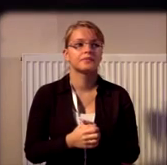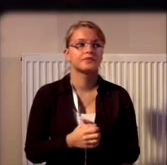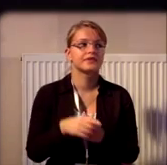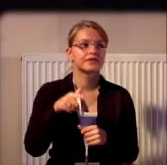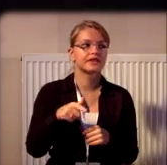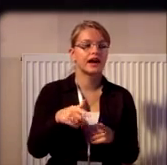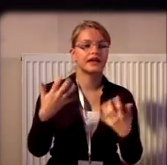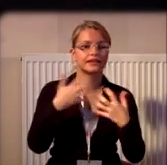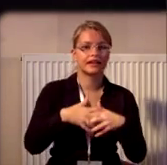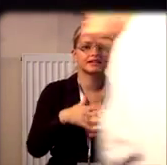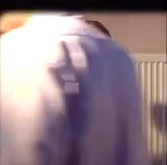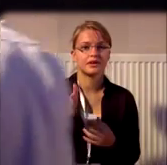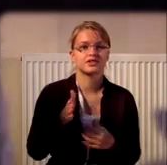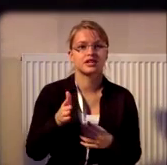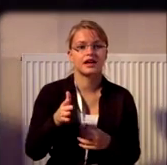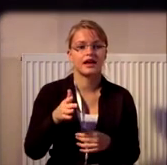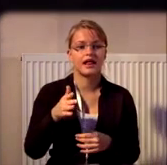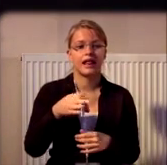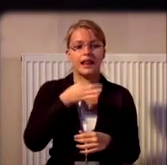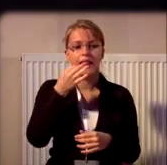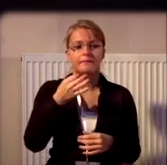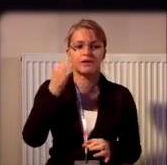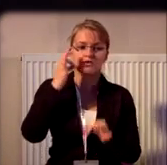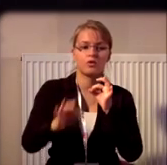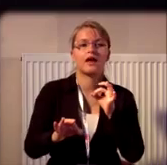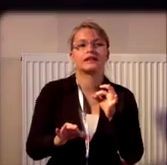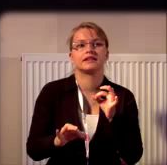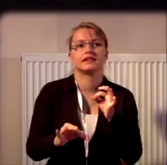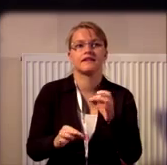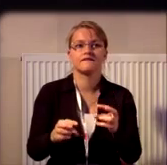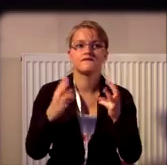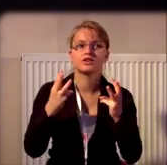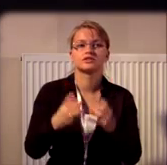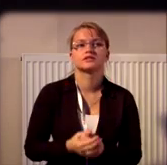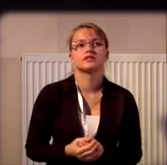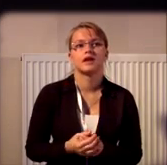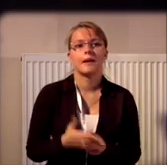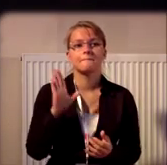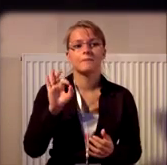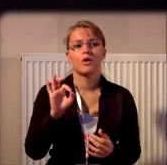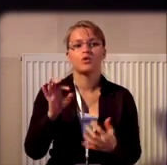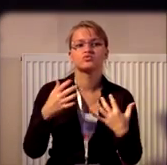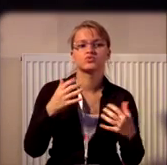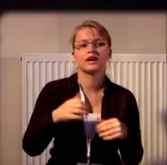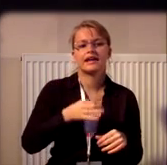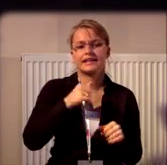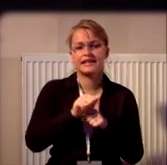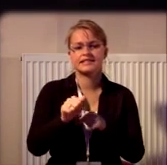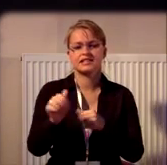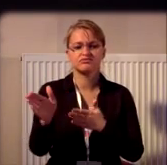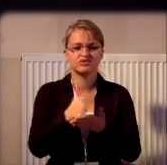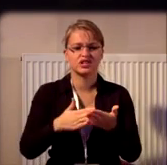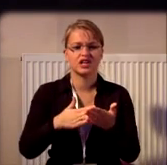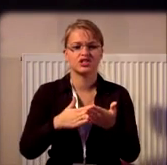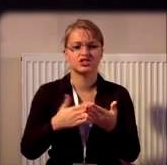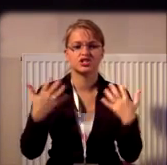ta integracja będzie zachodziła głębiej, dokładniej, z większą wagą? Bo sztuka od wieków to jest ta dziedzina życia